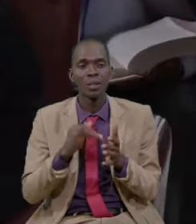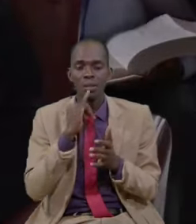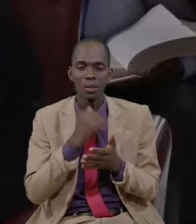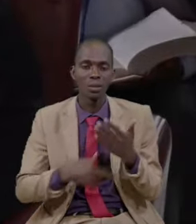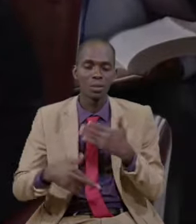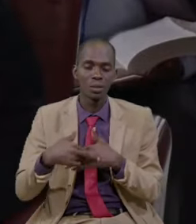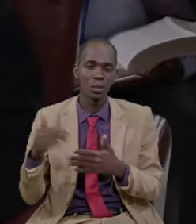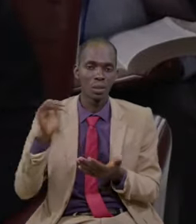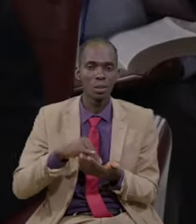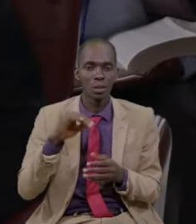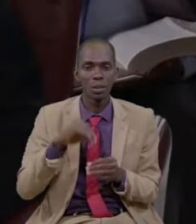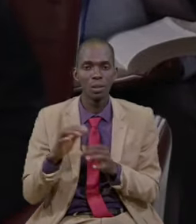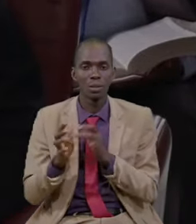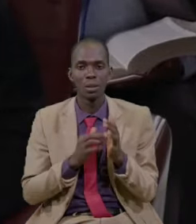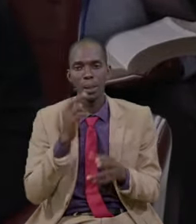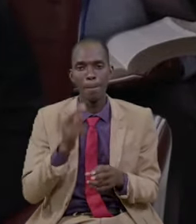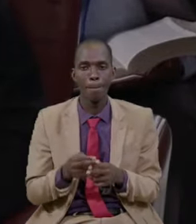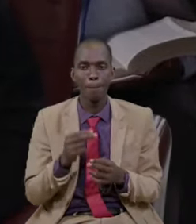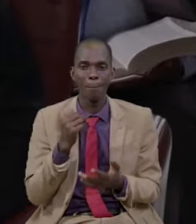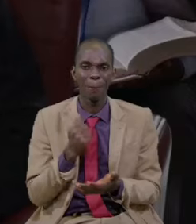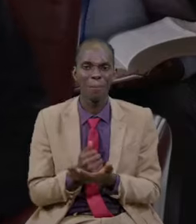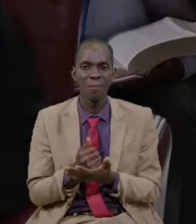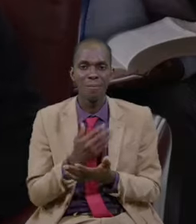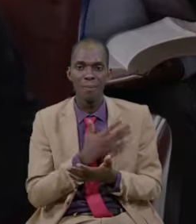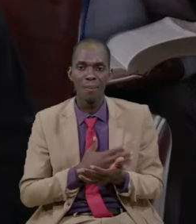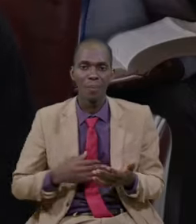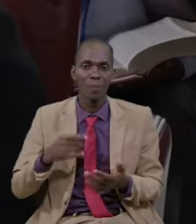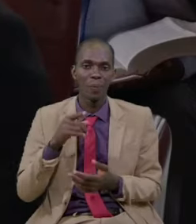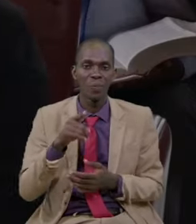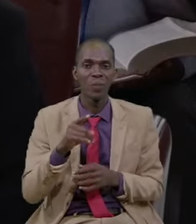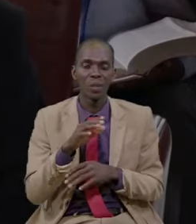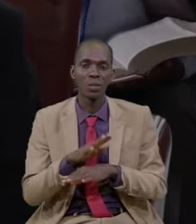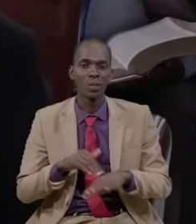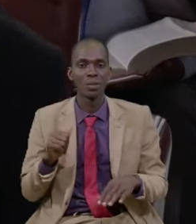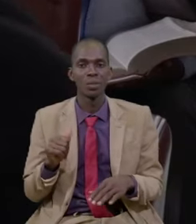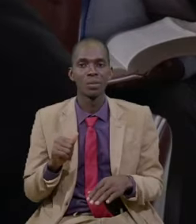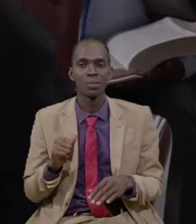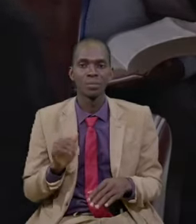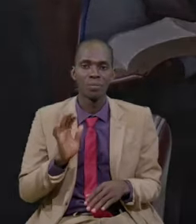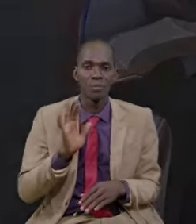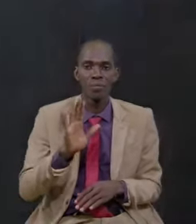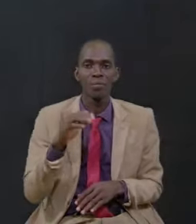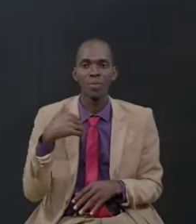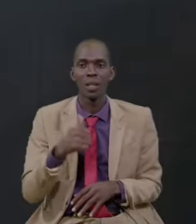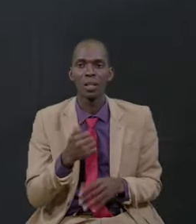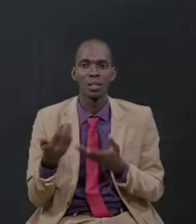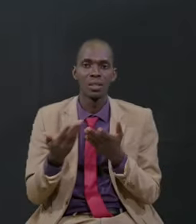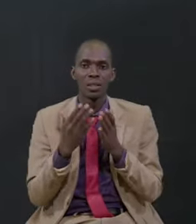et il reviendra au nom de Jésus. Et il appela ses 10